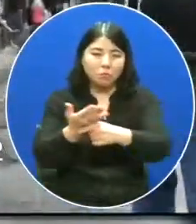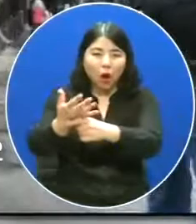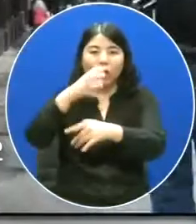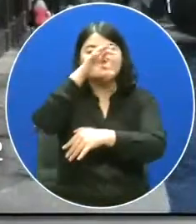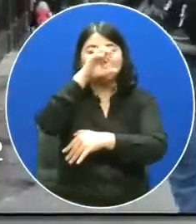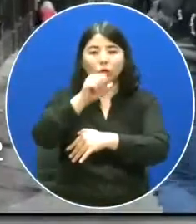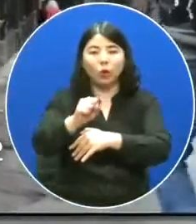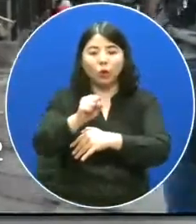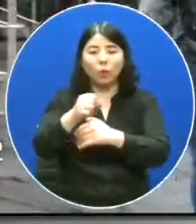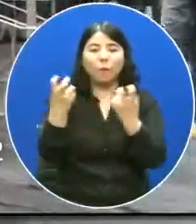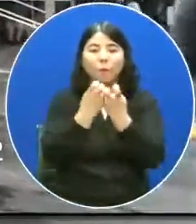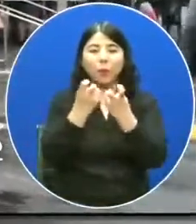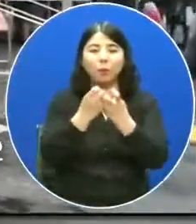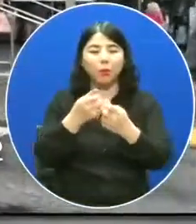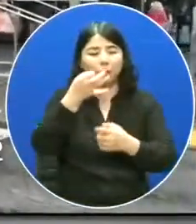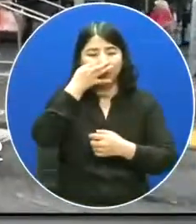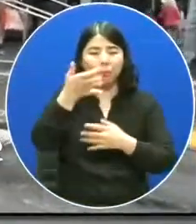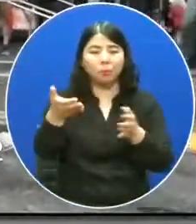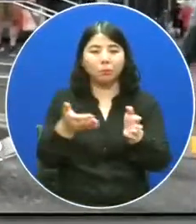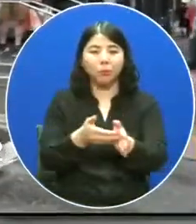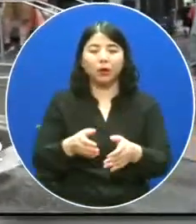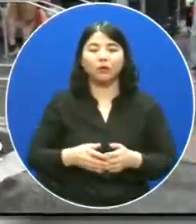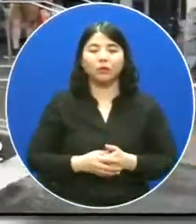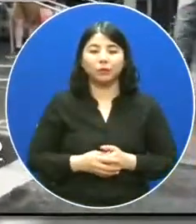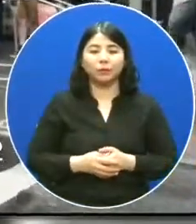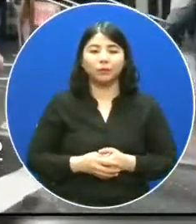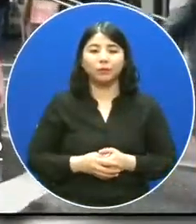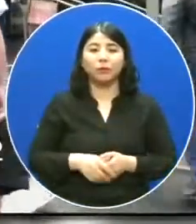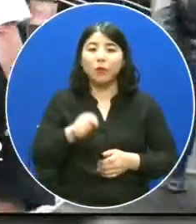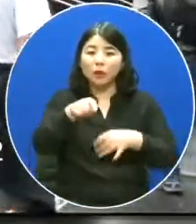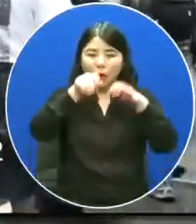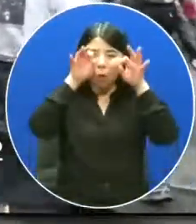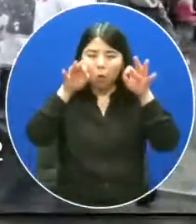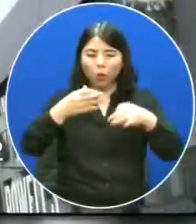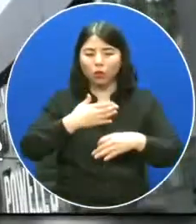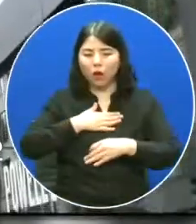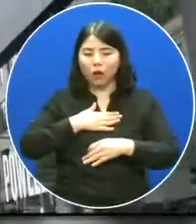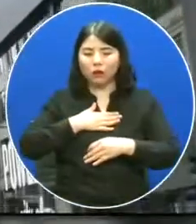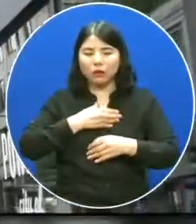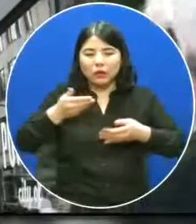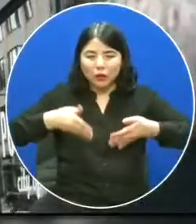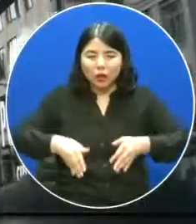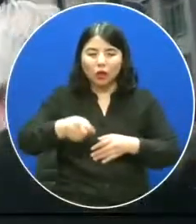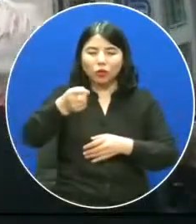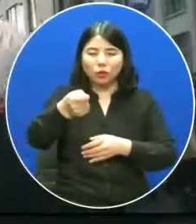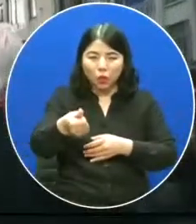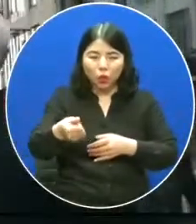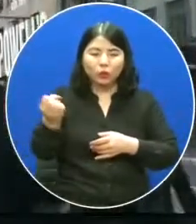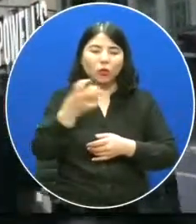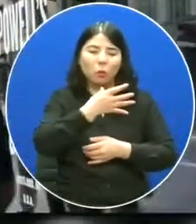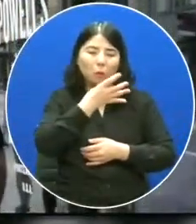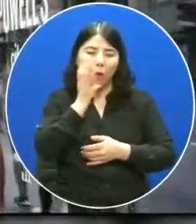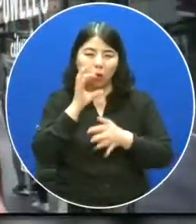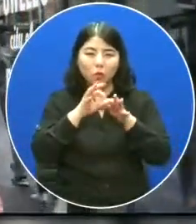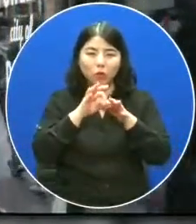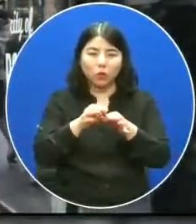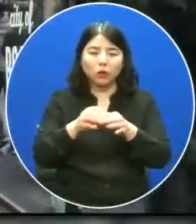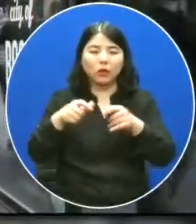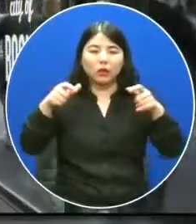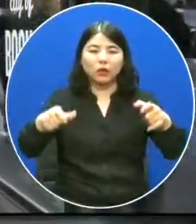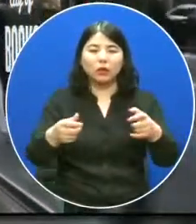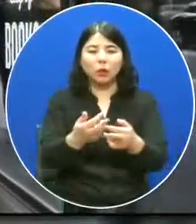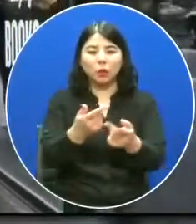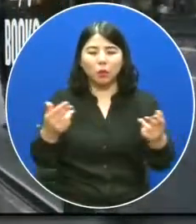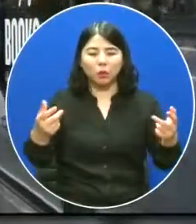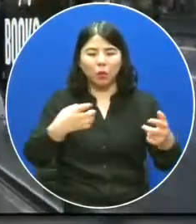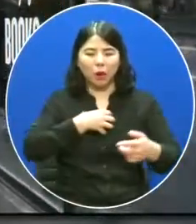효율적인 수단이 될 수 있음을 잘 보여주었습니다. 이것을 보면서 저는 저출산 고령화로 인한 지역 공동화의 우려